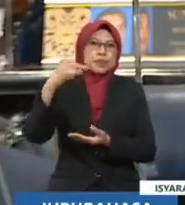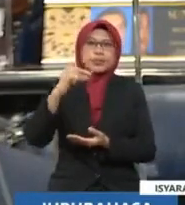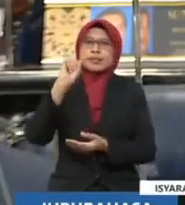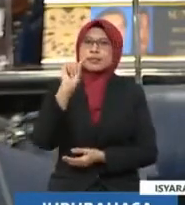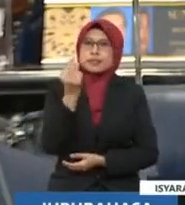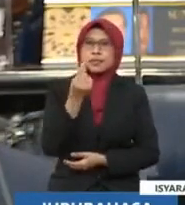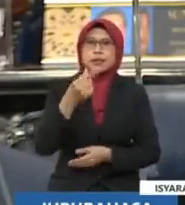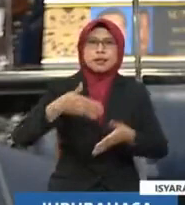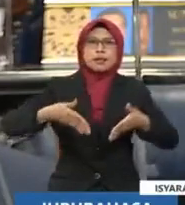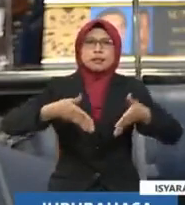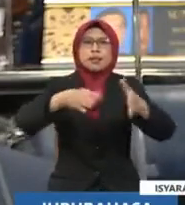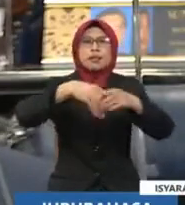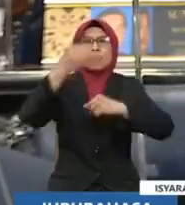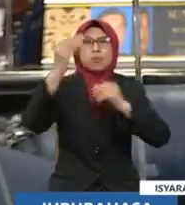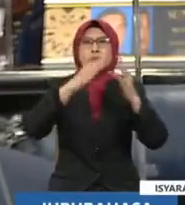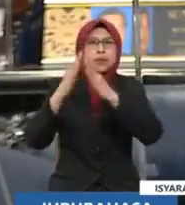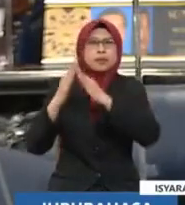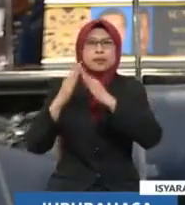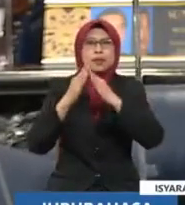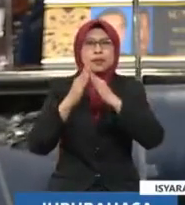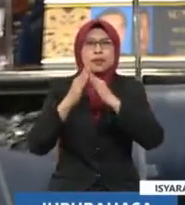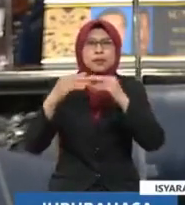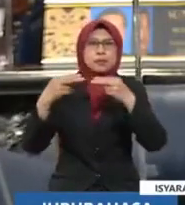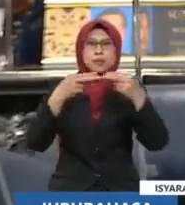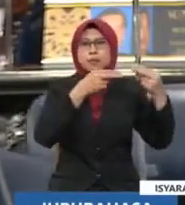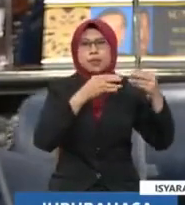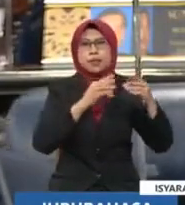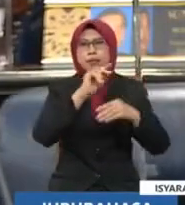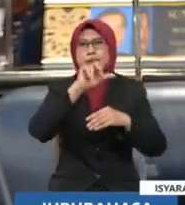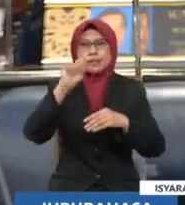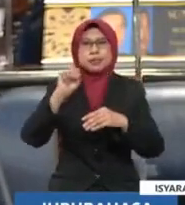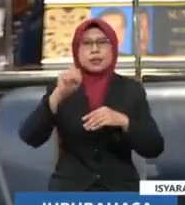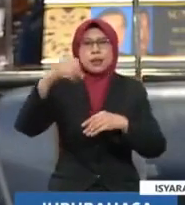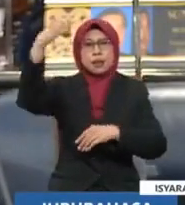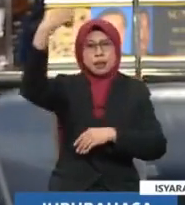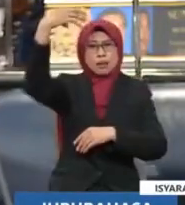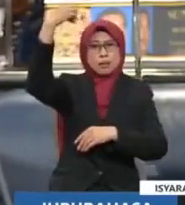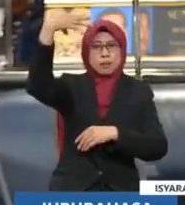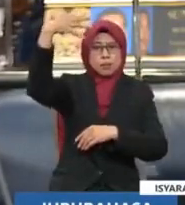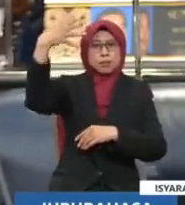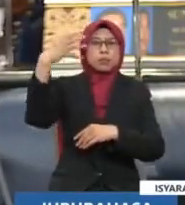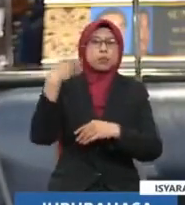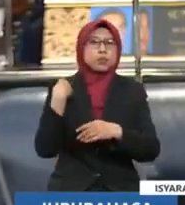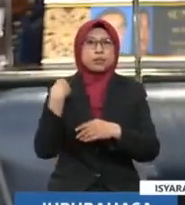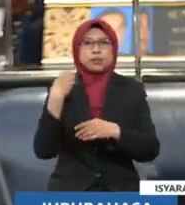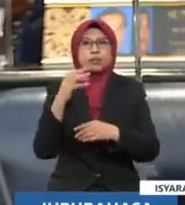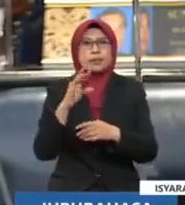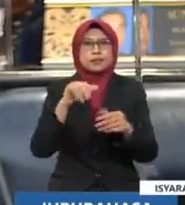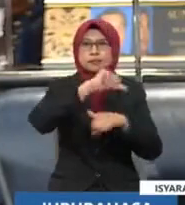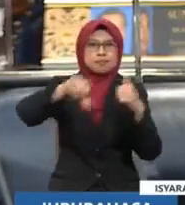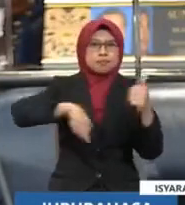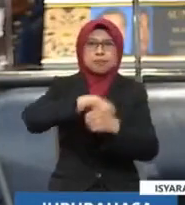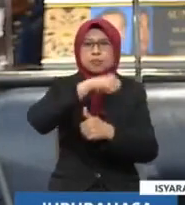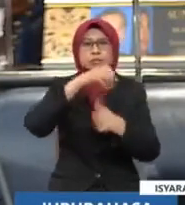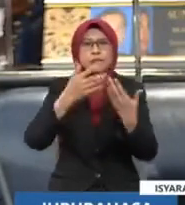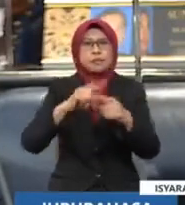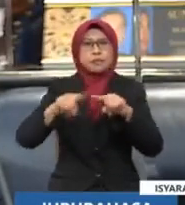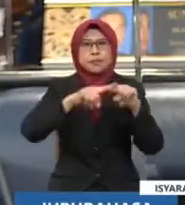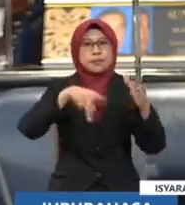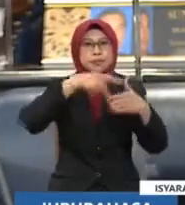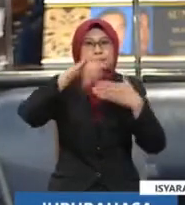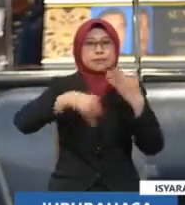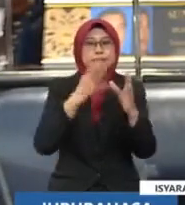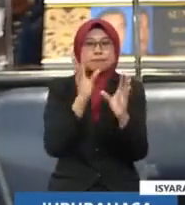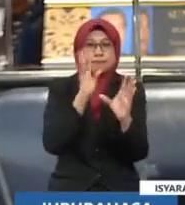sahaja, iaitu jalan luar bandar, jalan perhubungan desa, lampu jalan kampung, projek amenity sosial dan berbagai-bagai projek